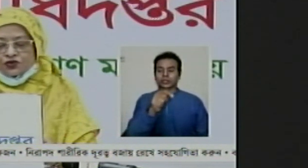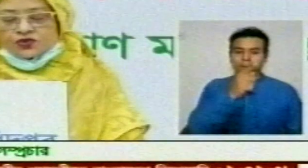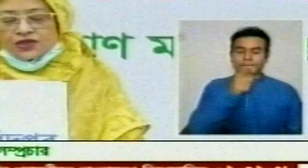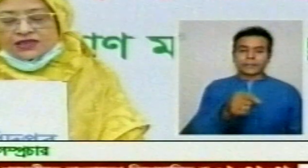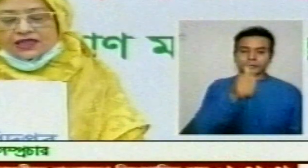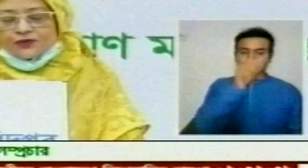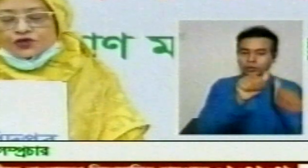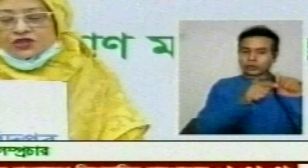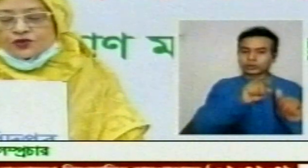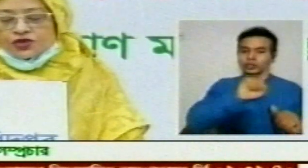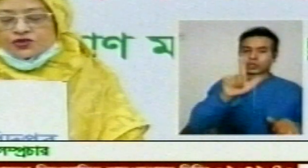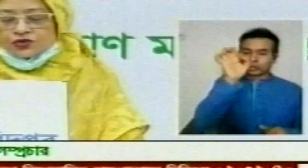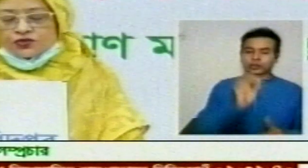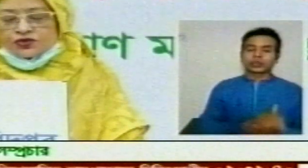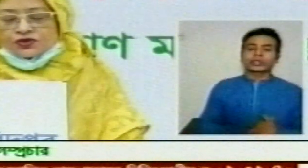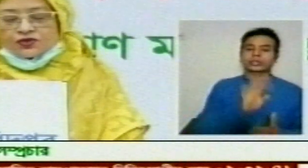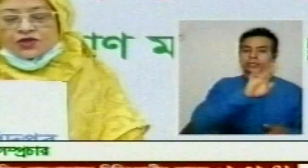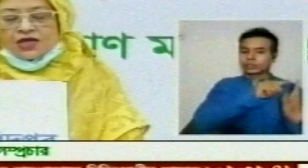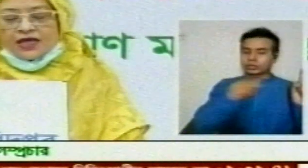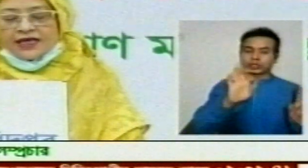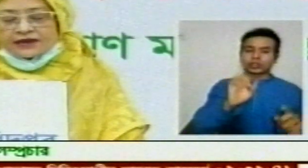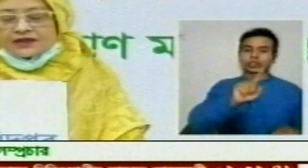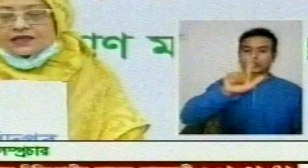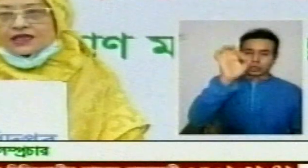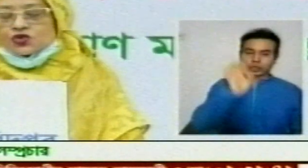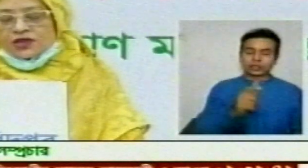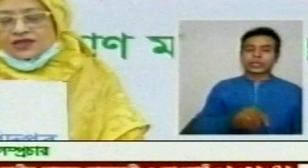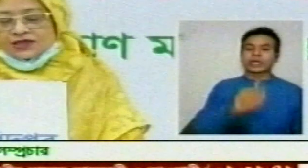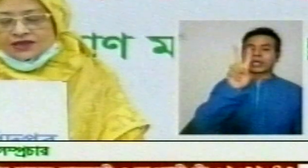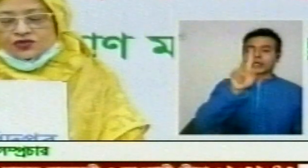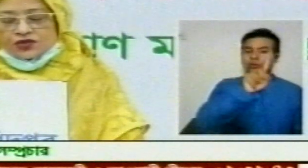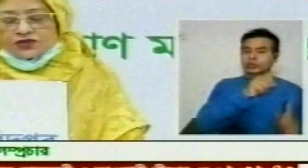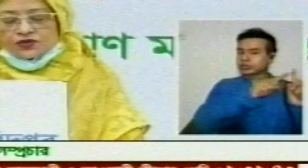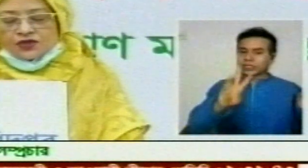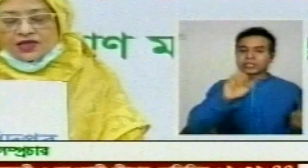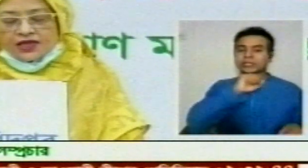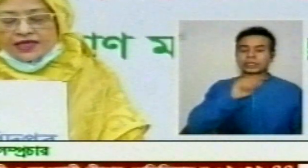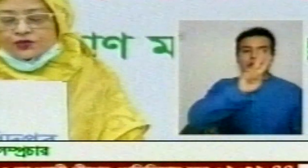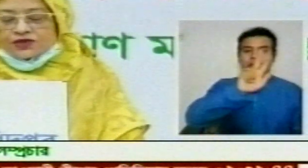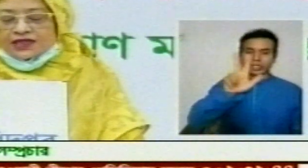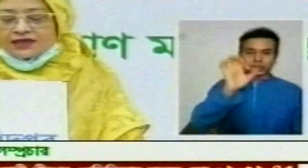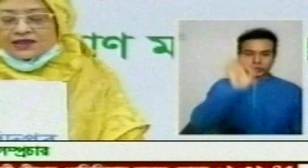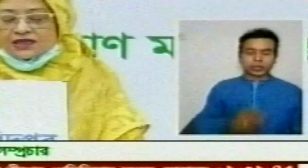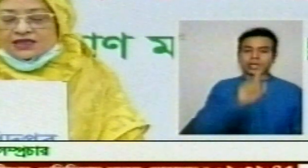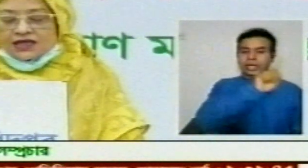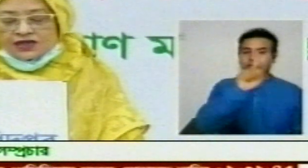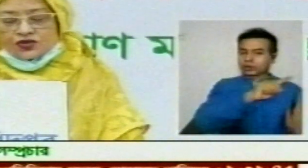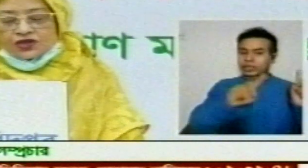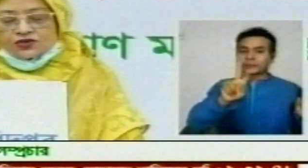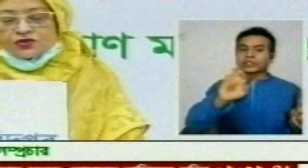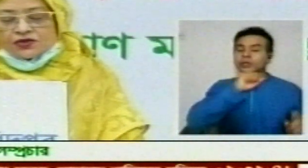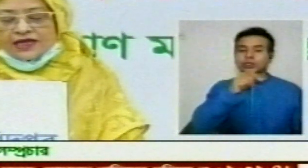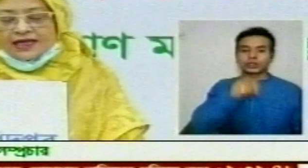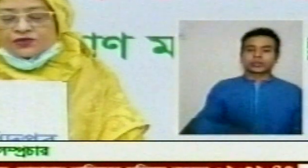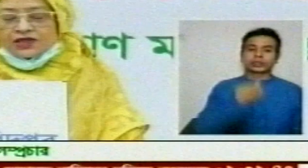11%, 41 থেকে 50 বছরের 17%, 31 থেকে 40 27%, 21 থেকে 30